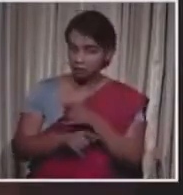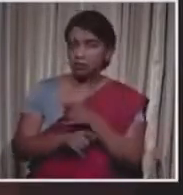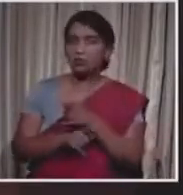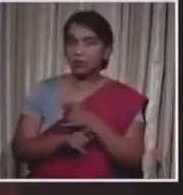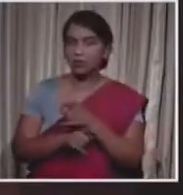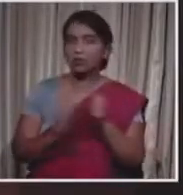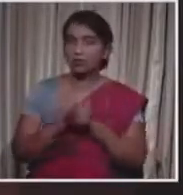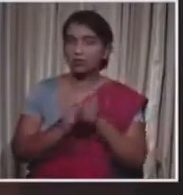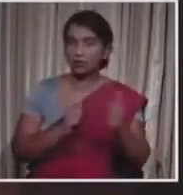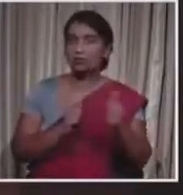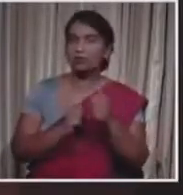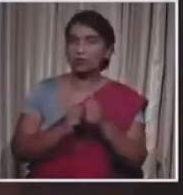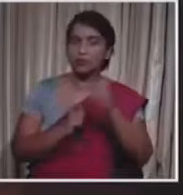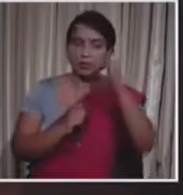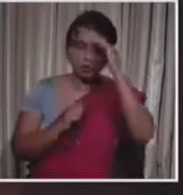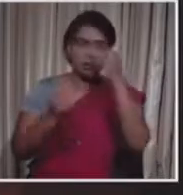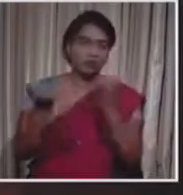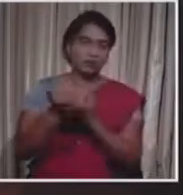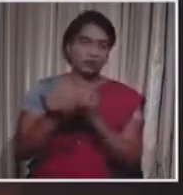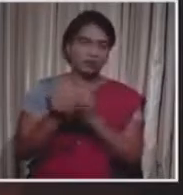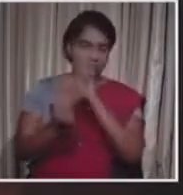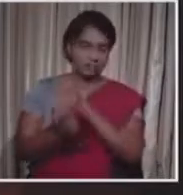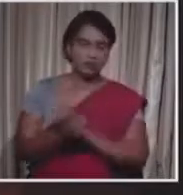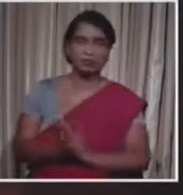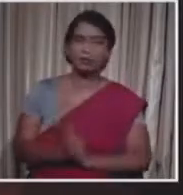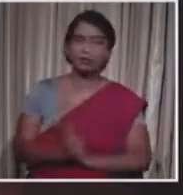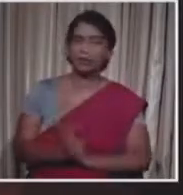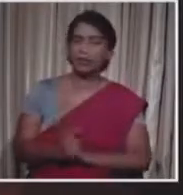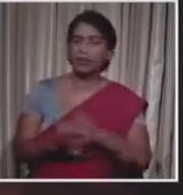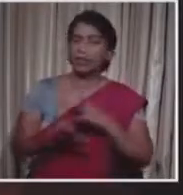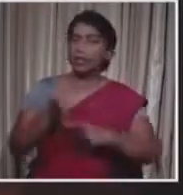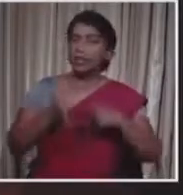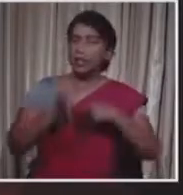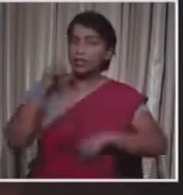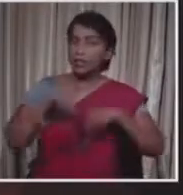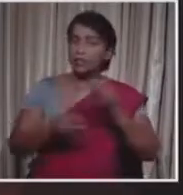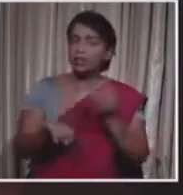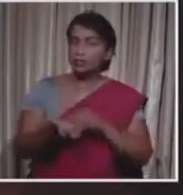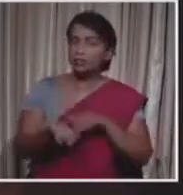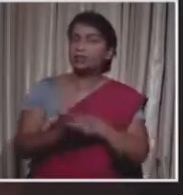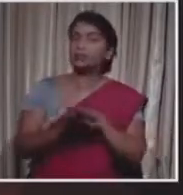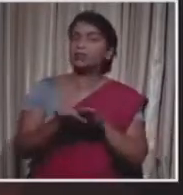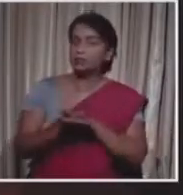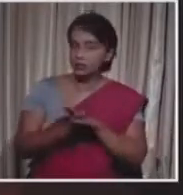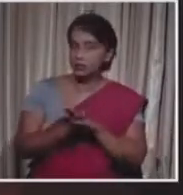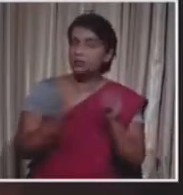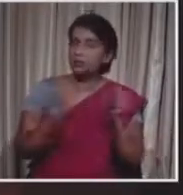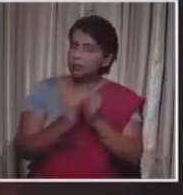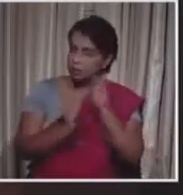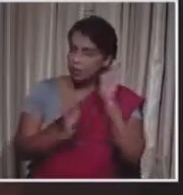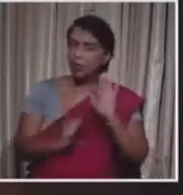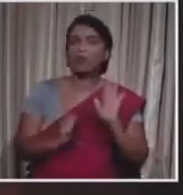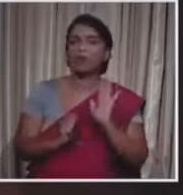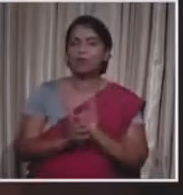ඒක ක්‍රියාත්මක කරන්නට නායකත්වය ලබා දෙයි කියලා දේශපාලන ප්‍රතිසංස්කරණ සිදුවිය යුතුමයි